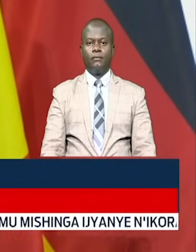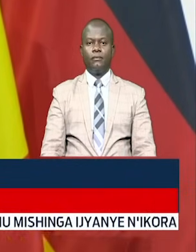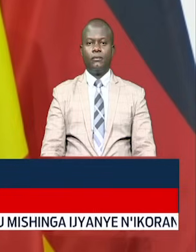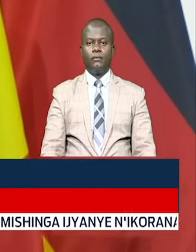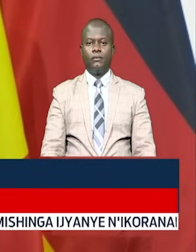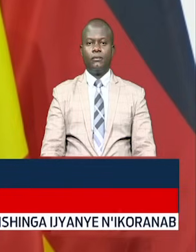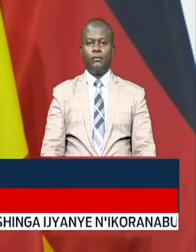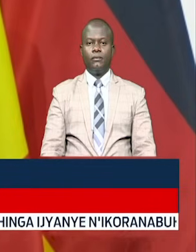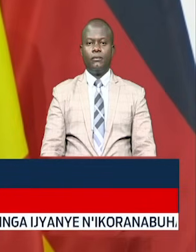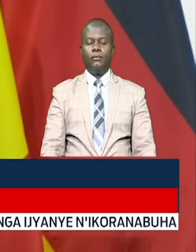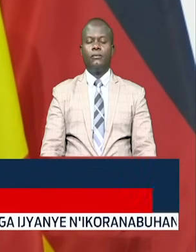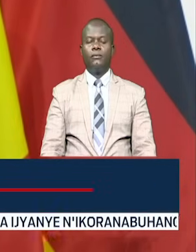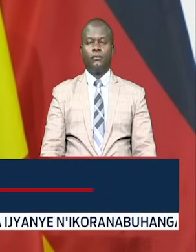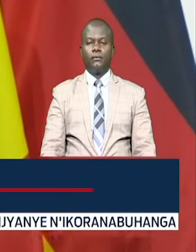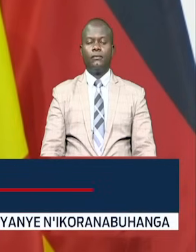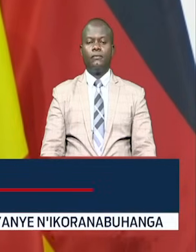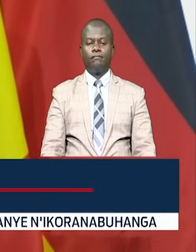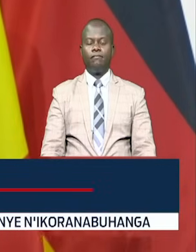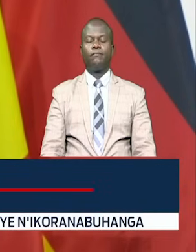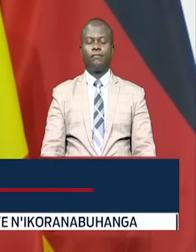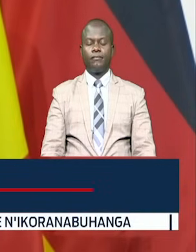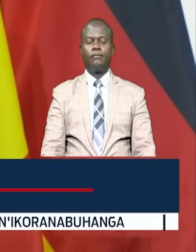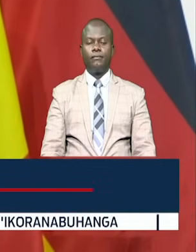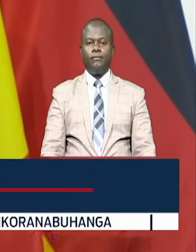among the most advanced in the world.